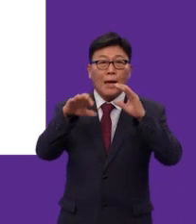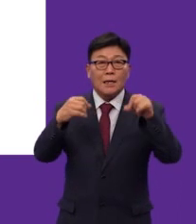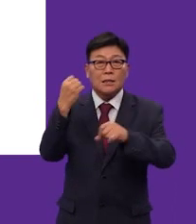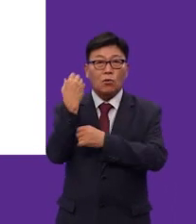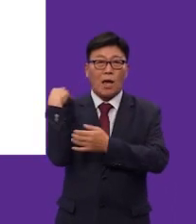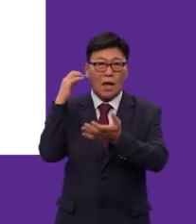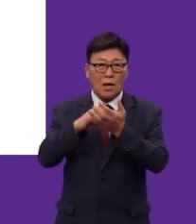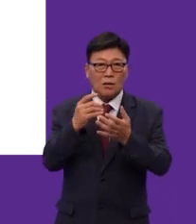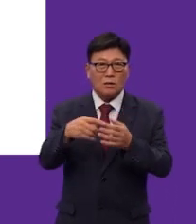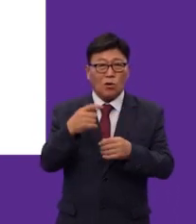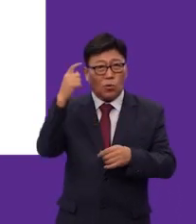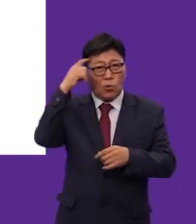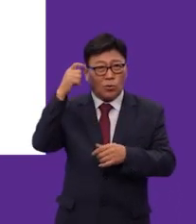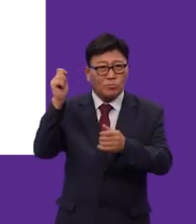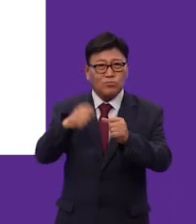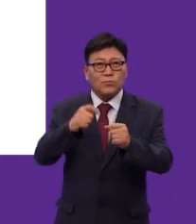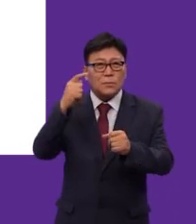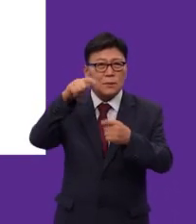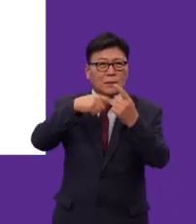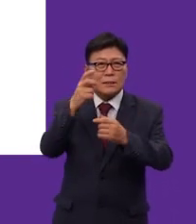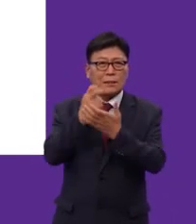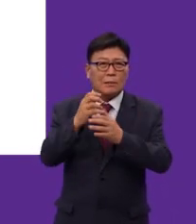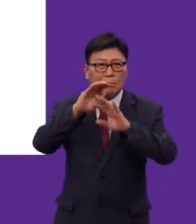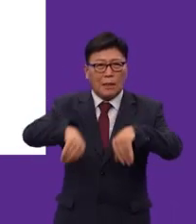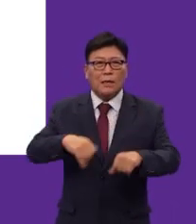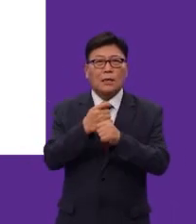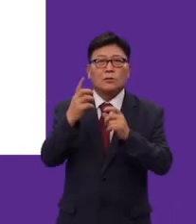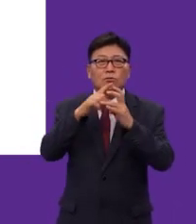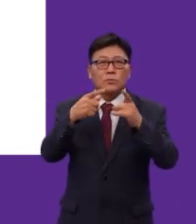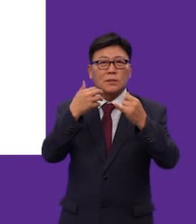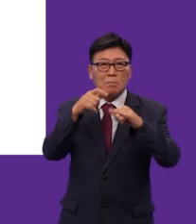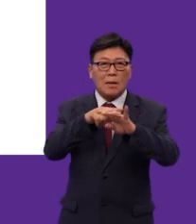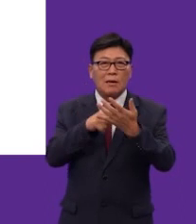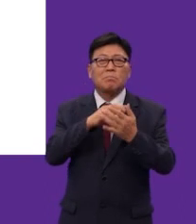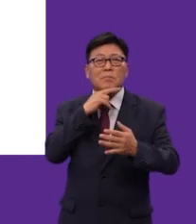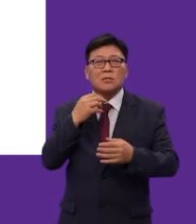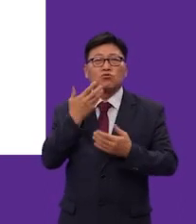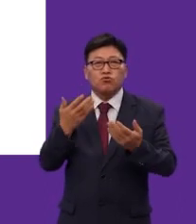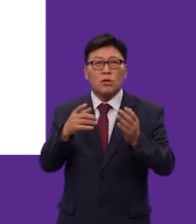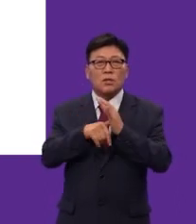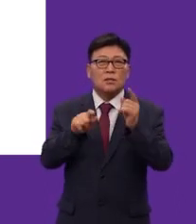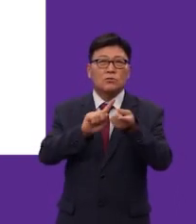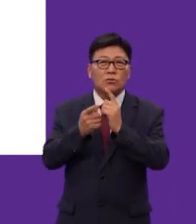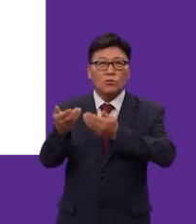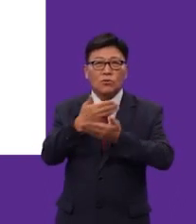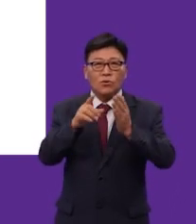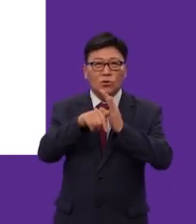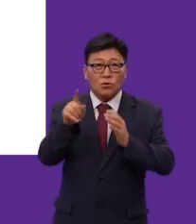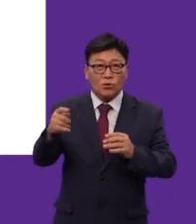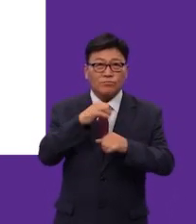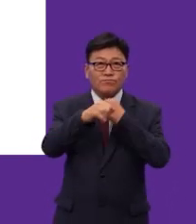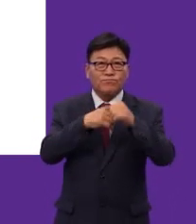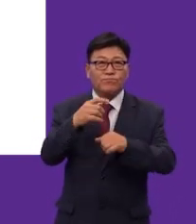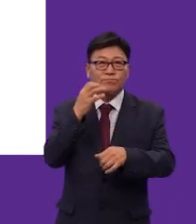파괴하고 주민들이 마음 편히 쉬어가고 주민끼리 교류하는 공간으로 운영되는 마을 주민을 위한 편의 환원으로 기능이 전환될